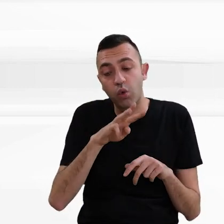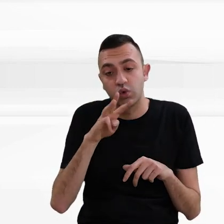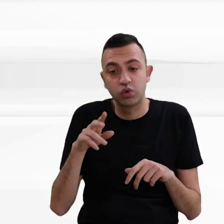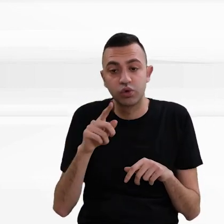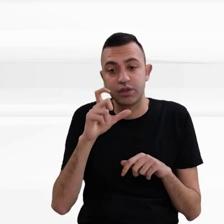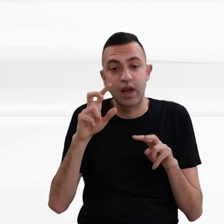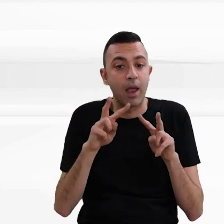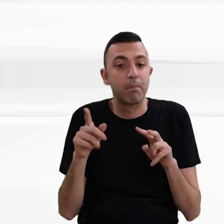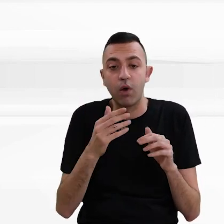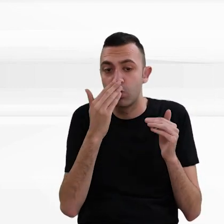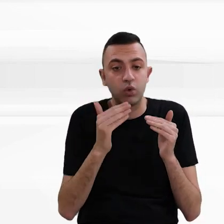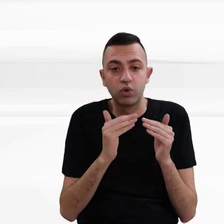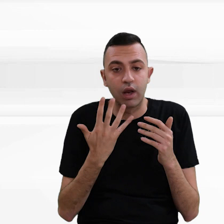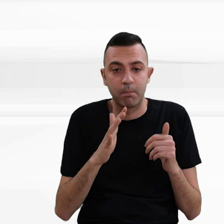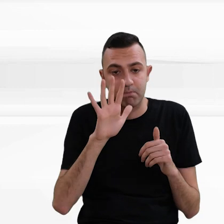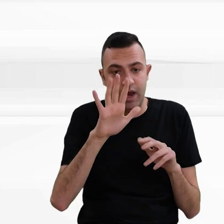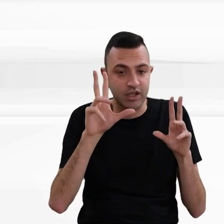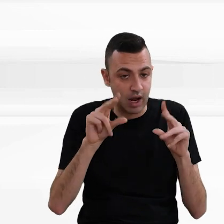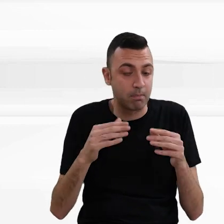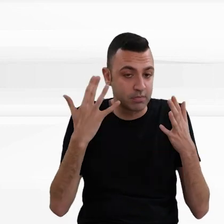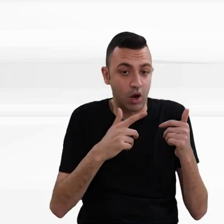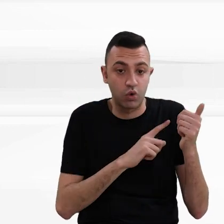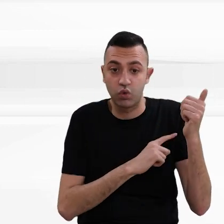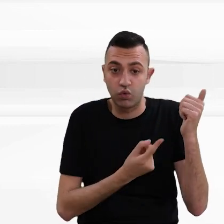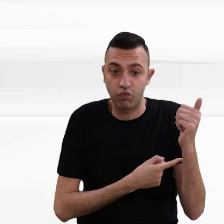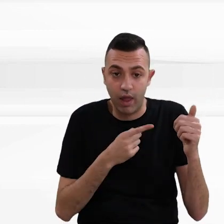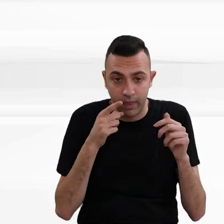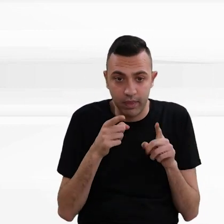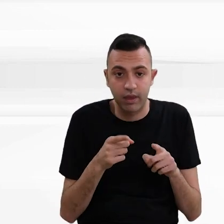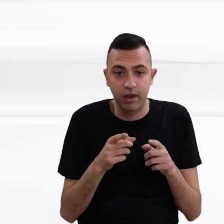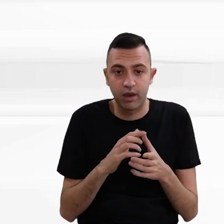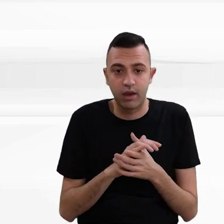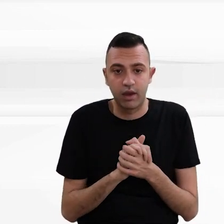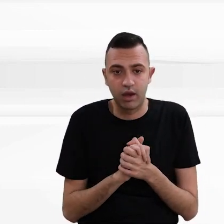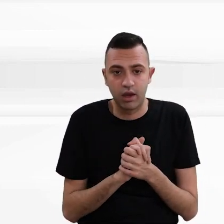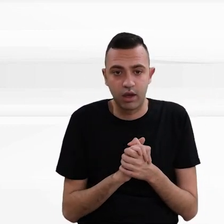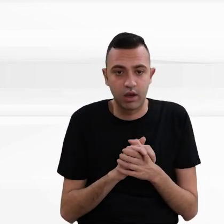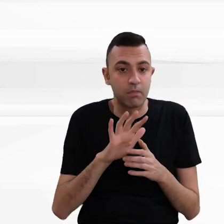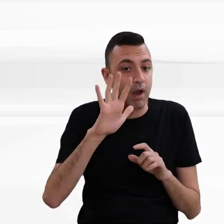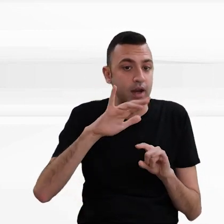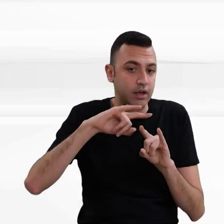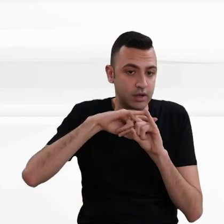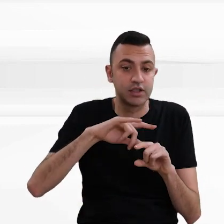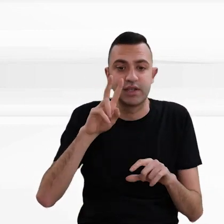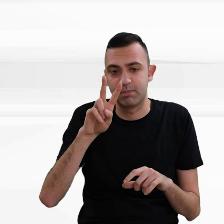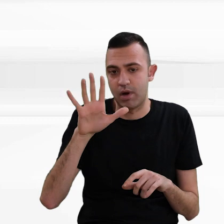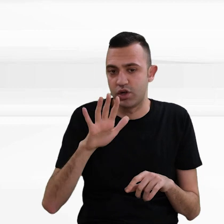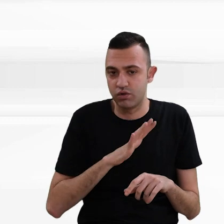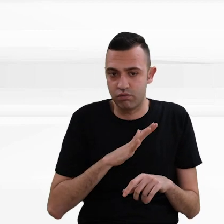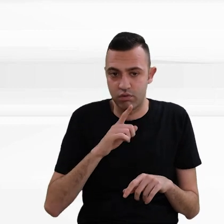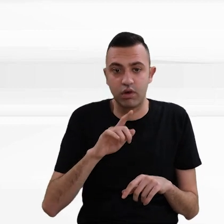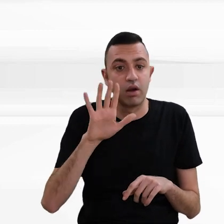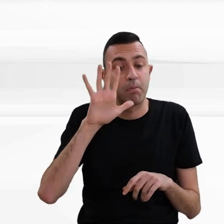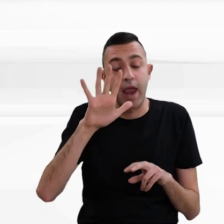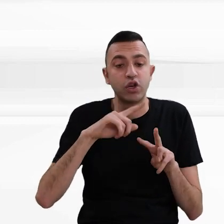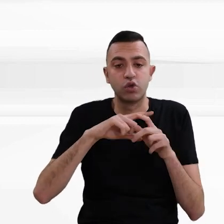santimetre arasında dediğin hangisi var 5'in tam sayı kuvvetleri ne baktığım zaman 5'in karesi 25 var